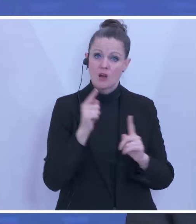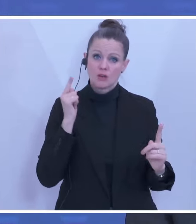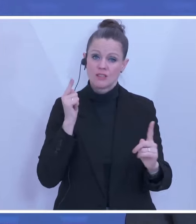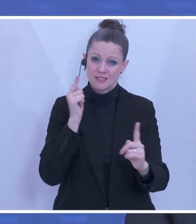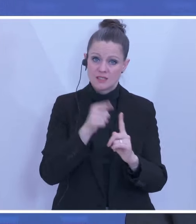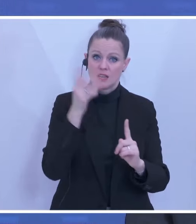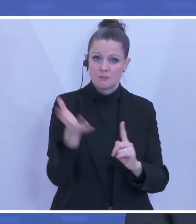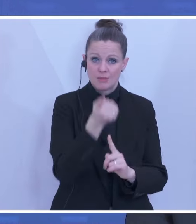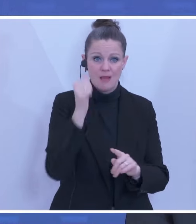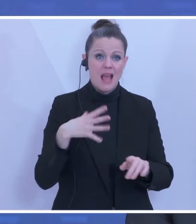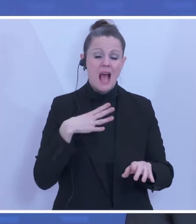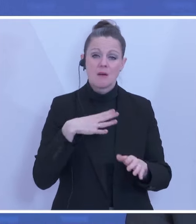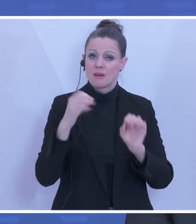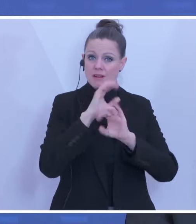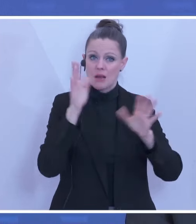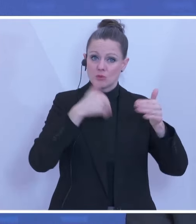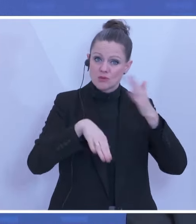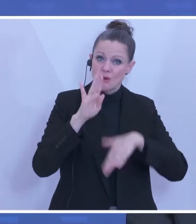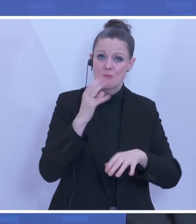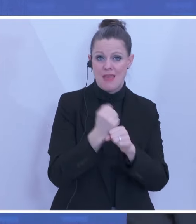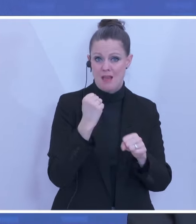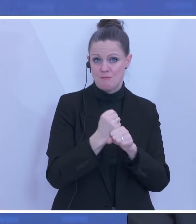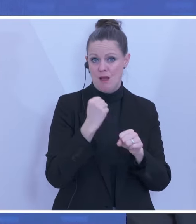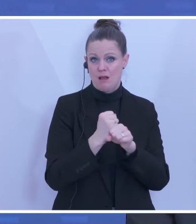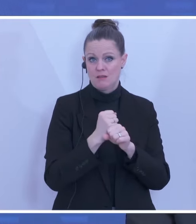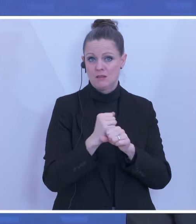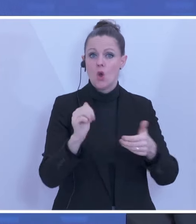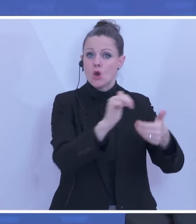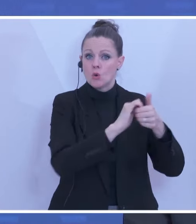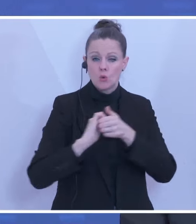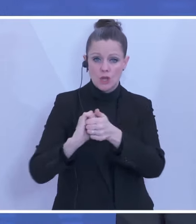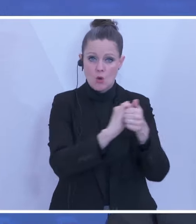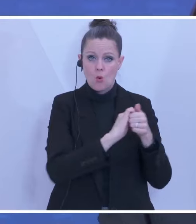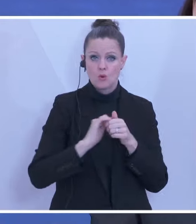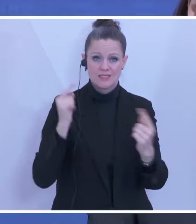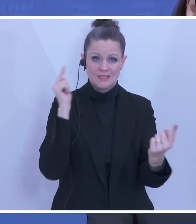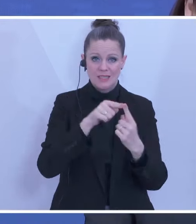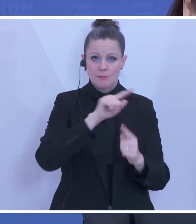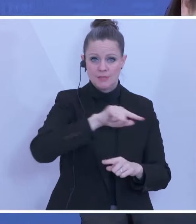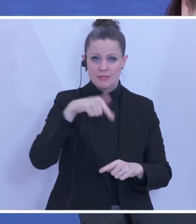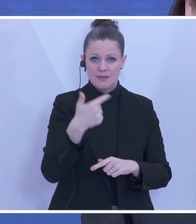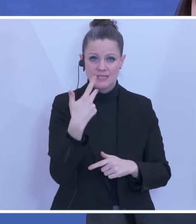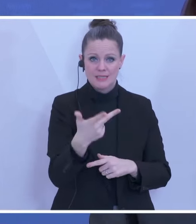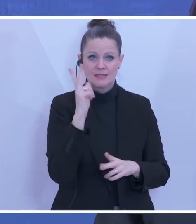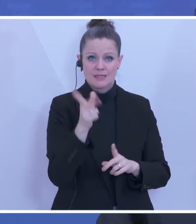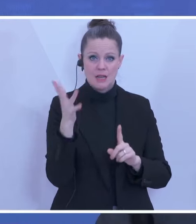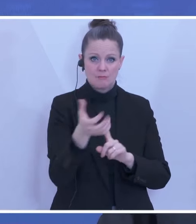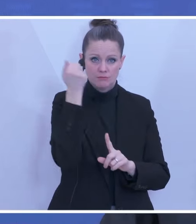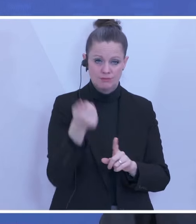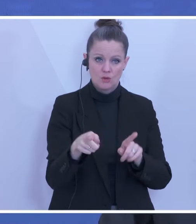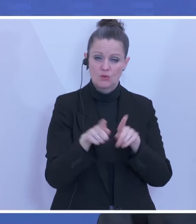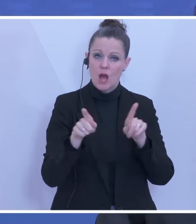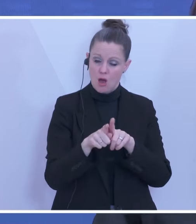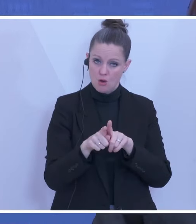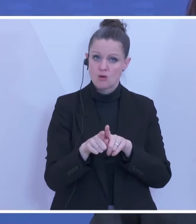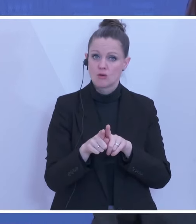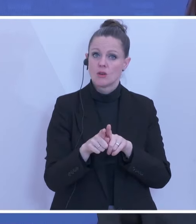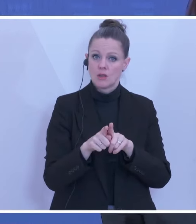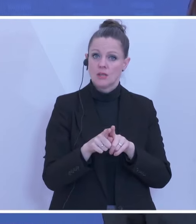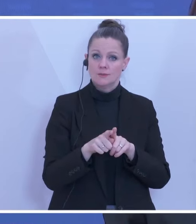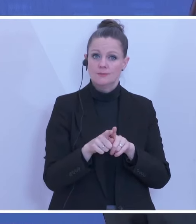noch deutlich mehr passieren, dass wir die Unionsziele mal bis 2030 erreichen und unsere